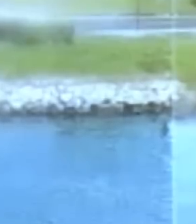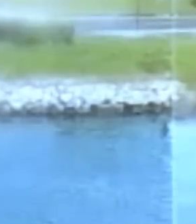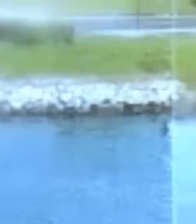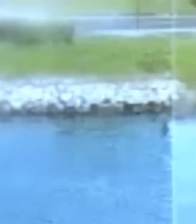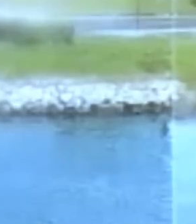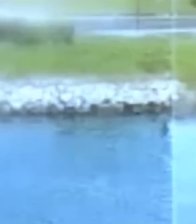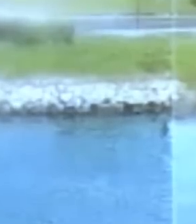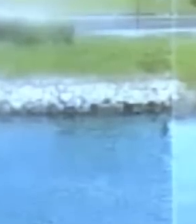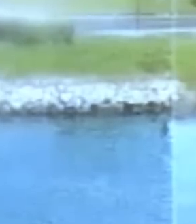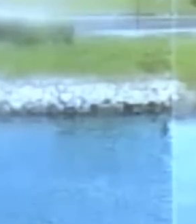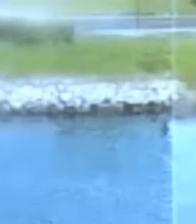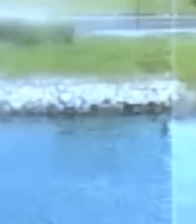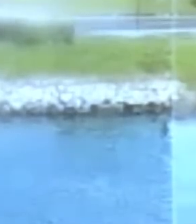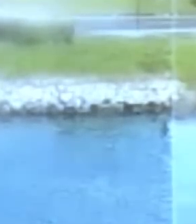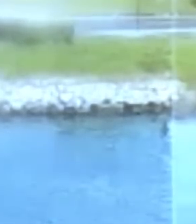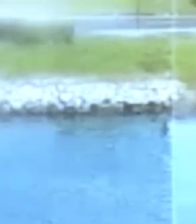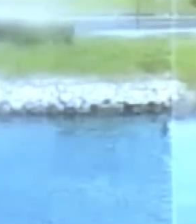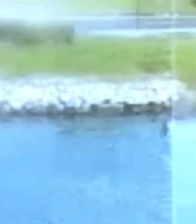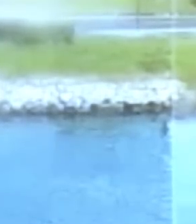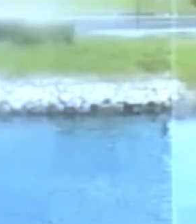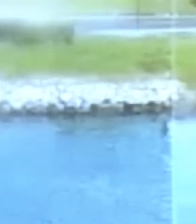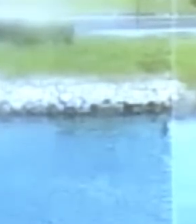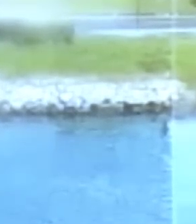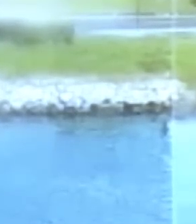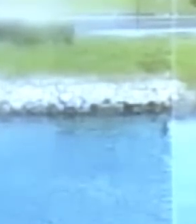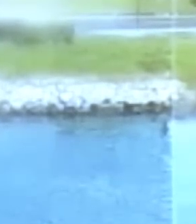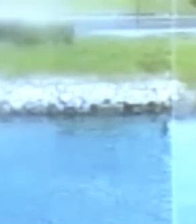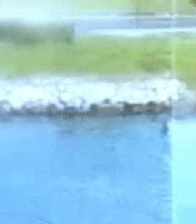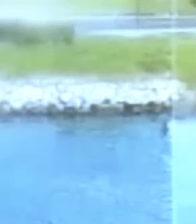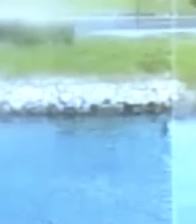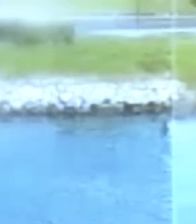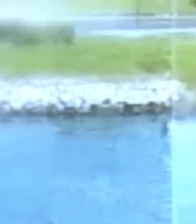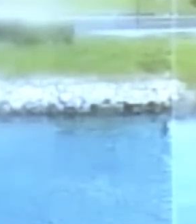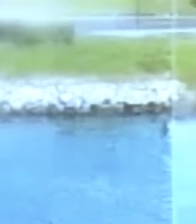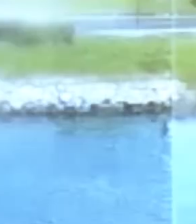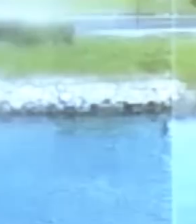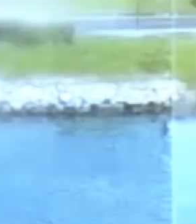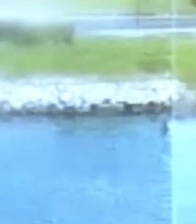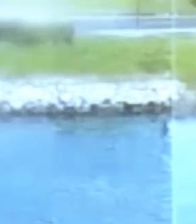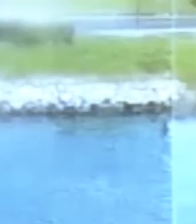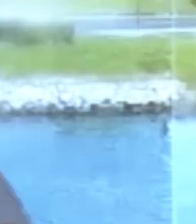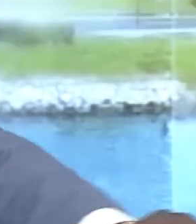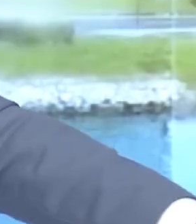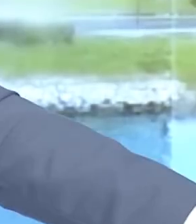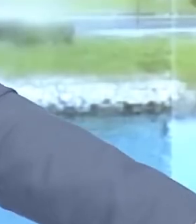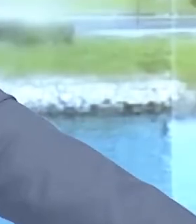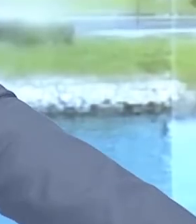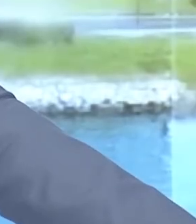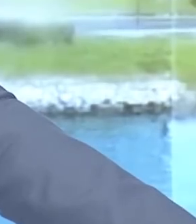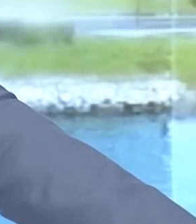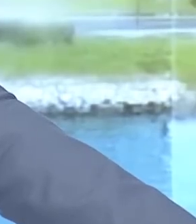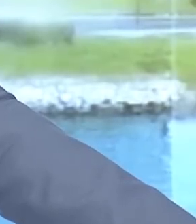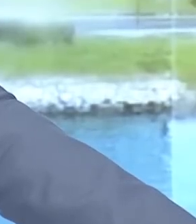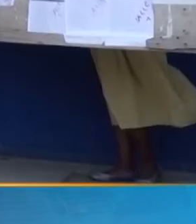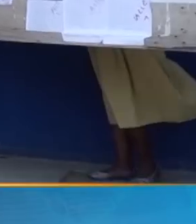Il est 13h en temps universel et partout en Côte d'Ivoire. Bonjour et bienvenue dans votre journal accessible aux sourds et aux malentendants.